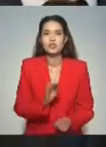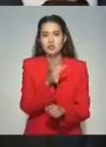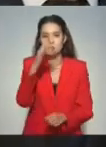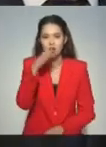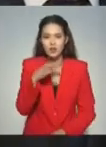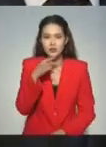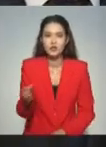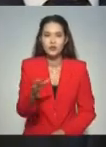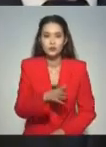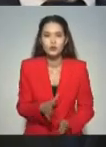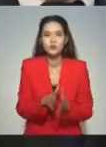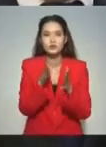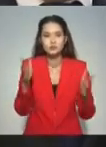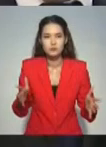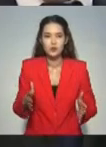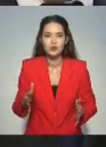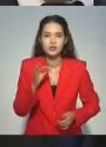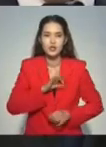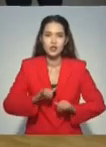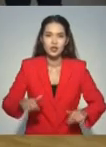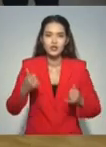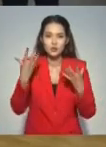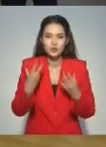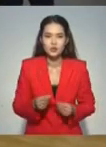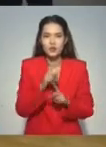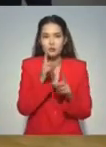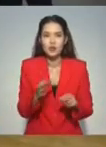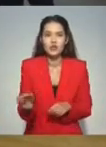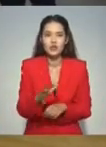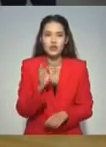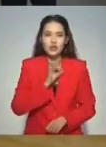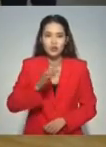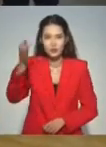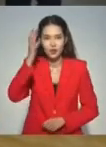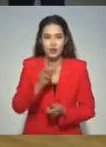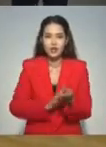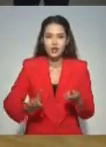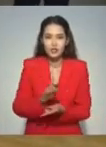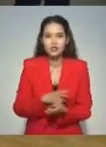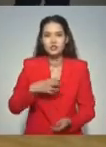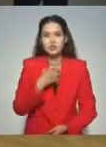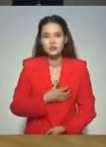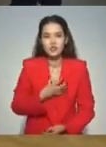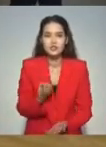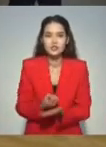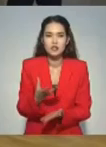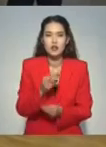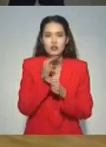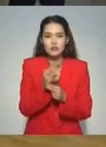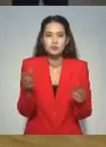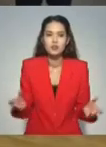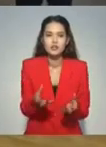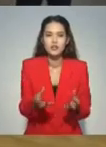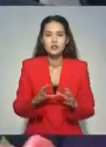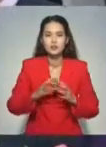Западно-Казахстанская область обладает большим потенциалом. Сегодня в стране проводятся масштабные преобразования. В такой важный период ключевая ценность для нас – сохранение